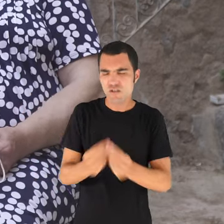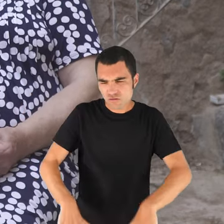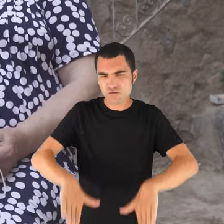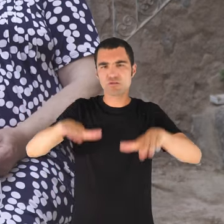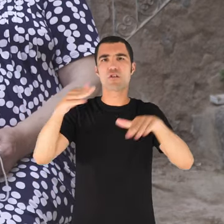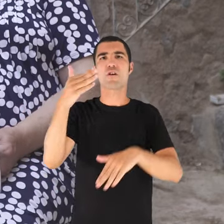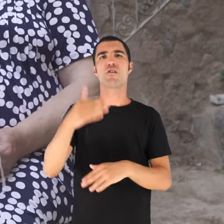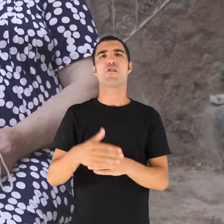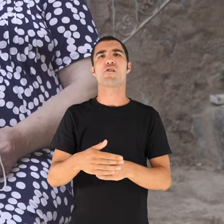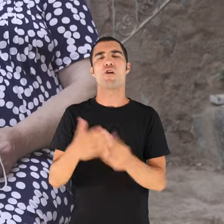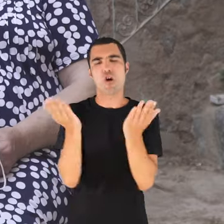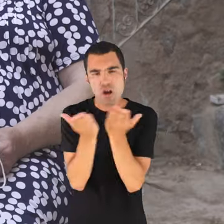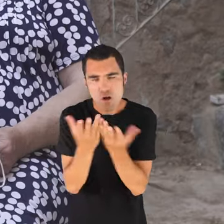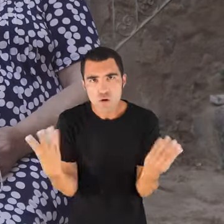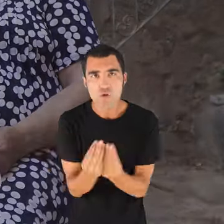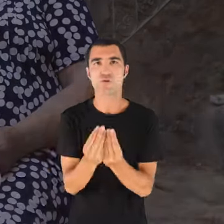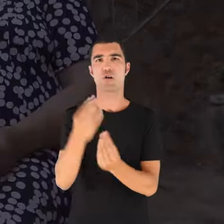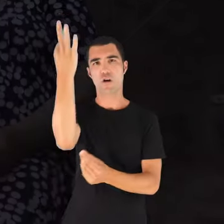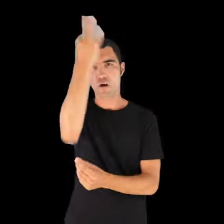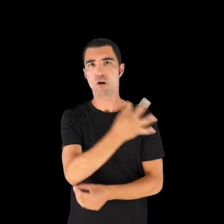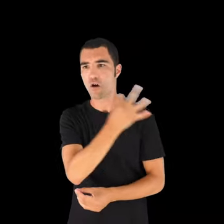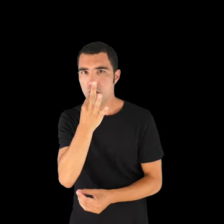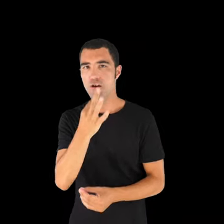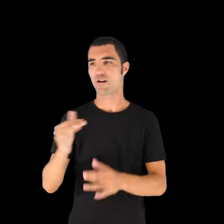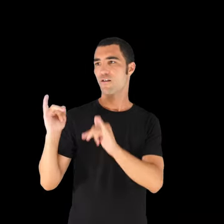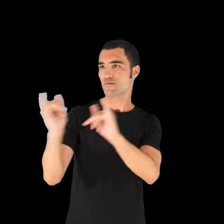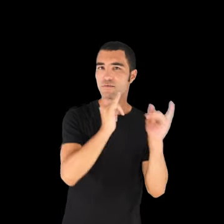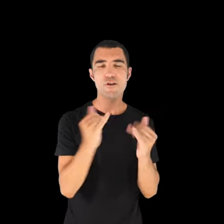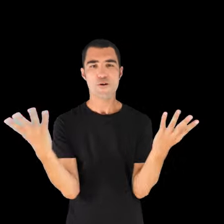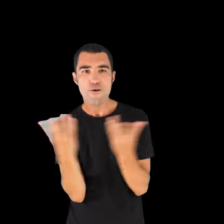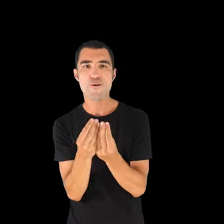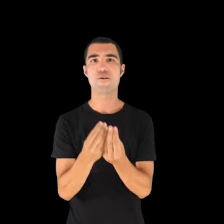ja vas sí. Anar a casa l'altre. Tu te vas casar primer que jo.